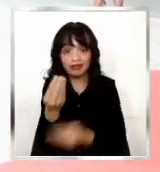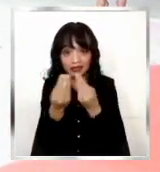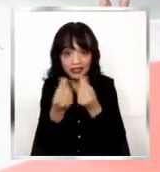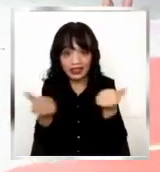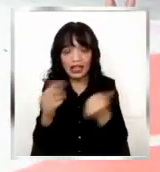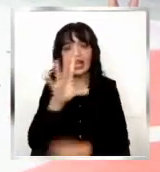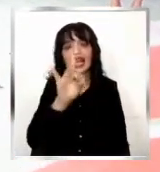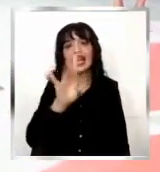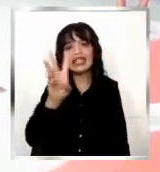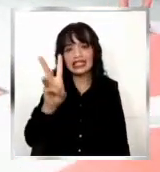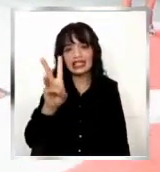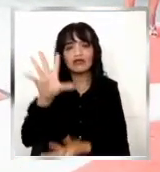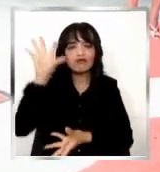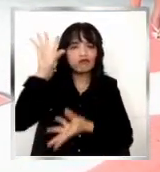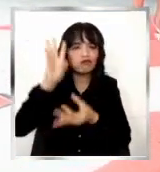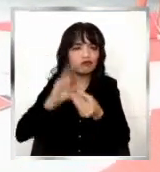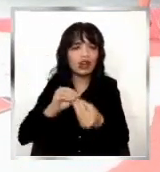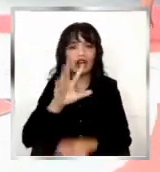na sa